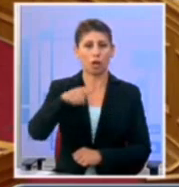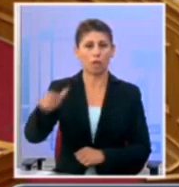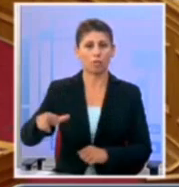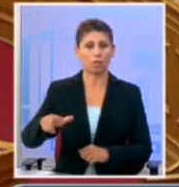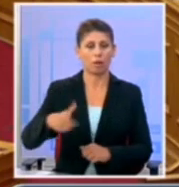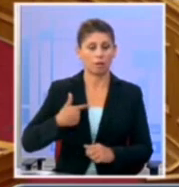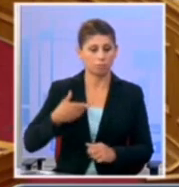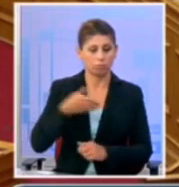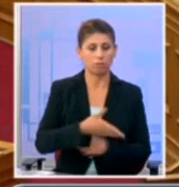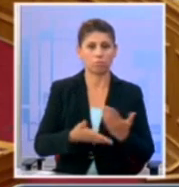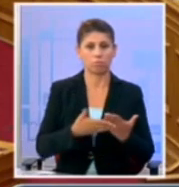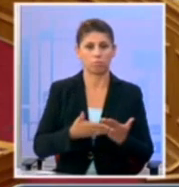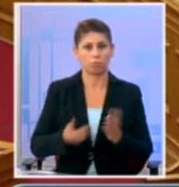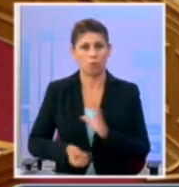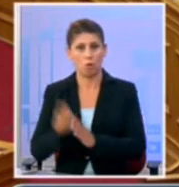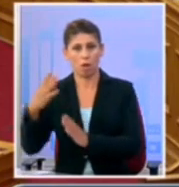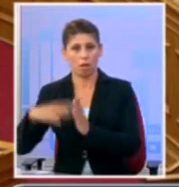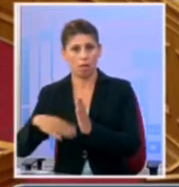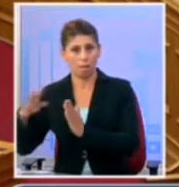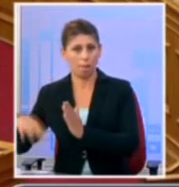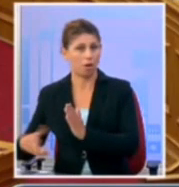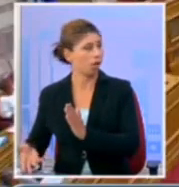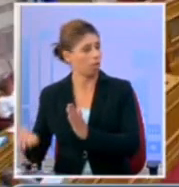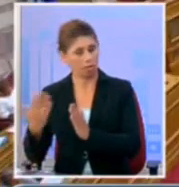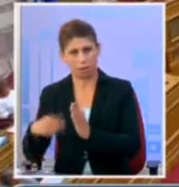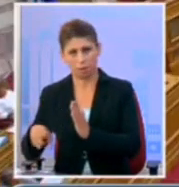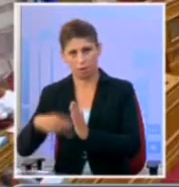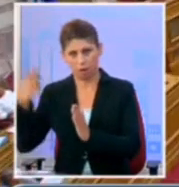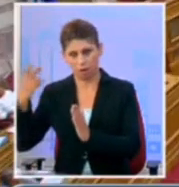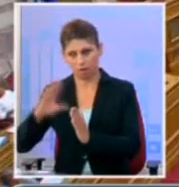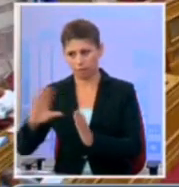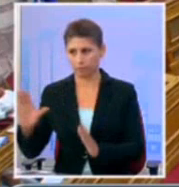επίσκεψη. Στο νέο κείμενο δεν θα το βρείτε.